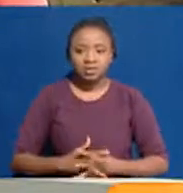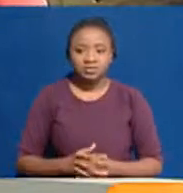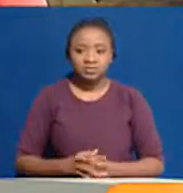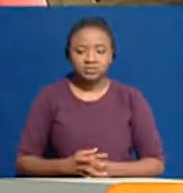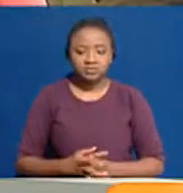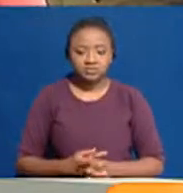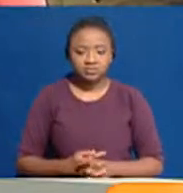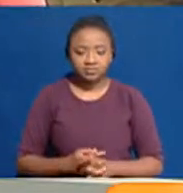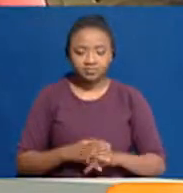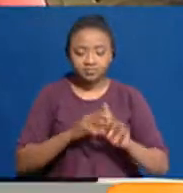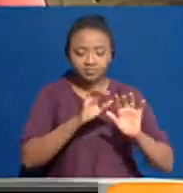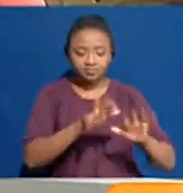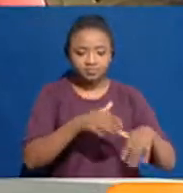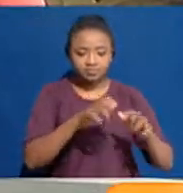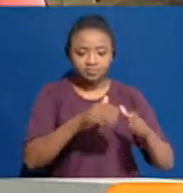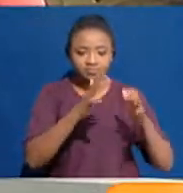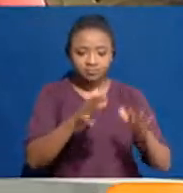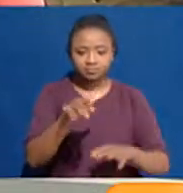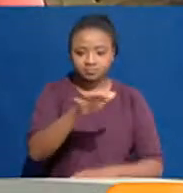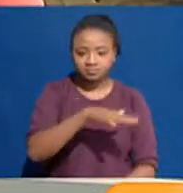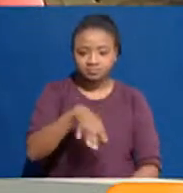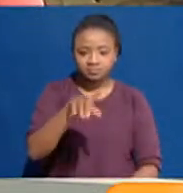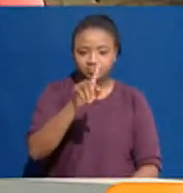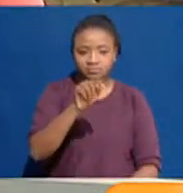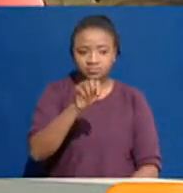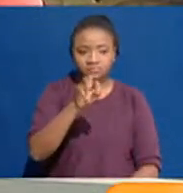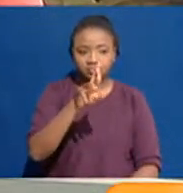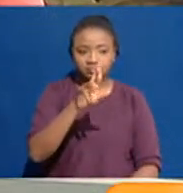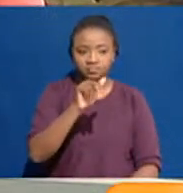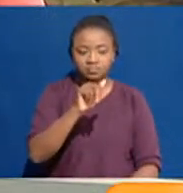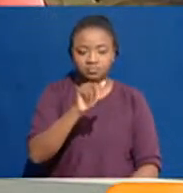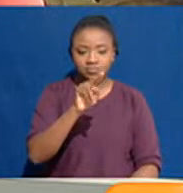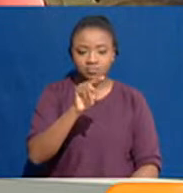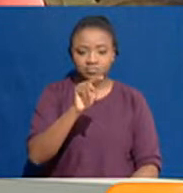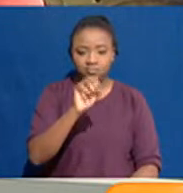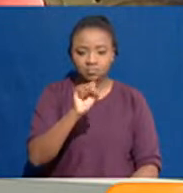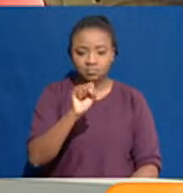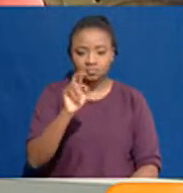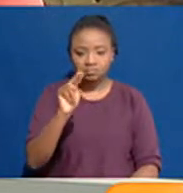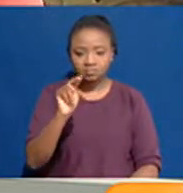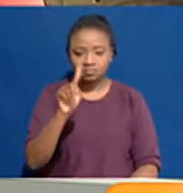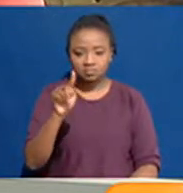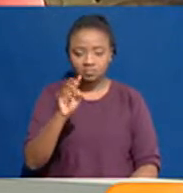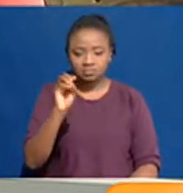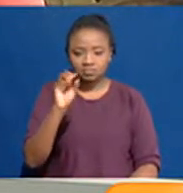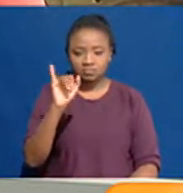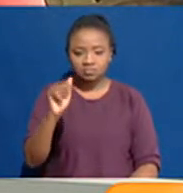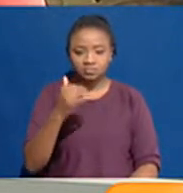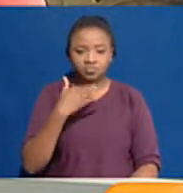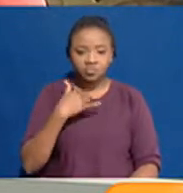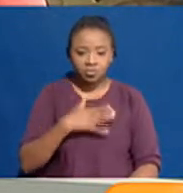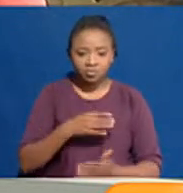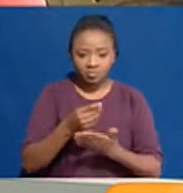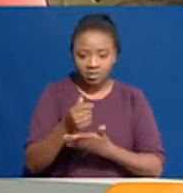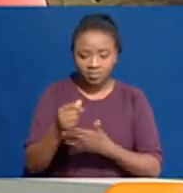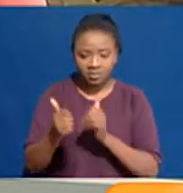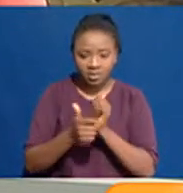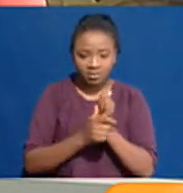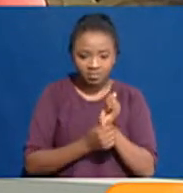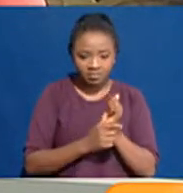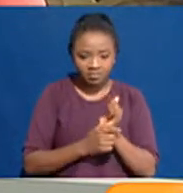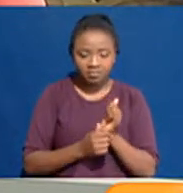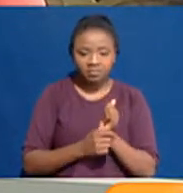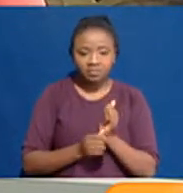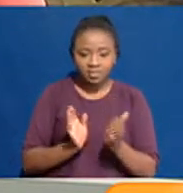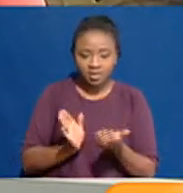Na mtazamaji, nao wakulima katika kaunti ya Trans Nzoia wanaitaka halmashauri ya nafaka na mazao kununua mahindi wanayovuna kwa shilingi 6,000